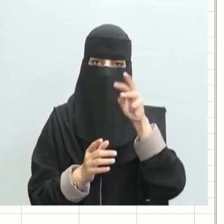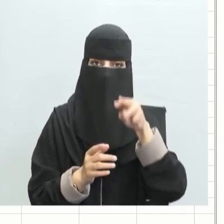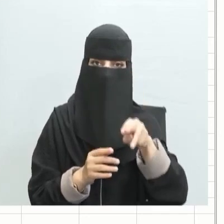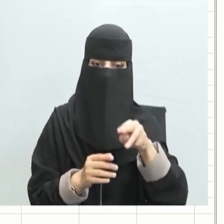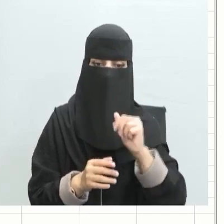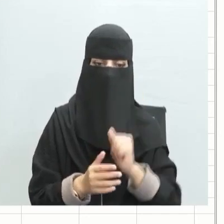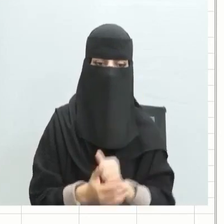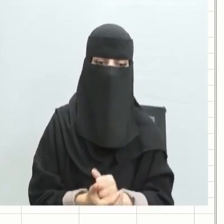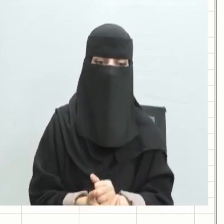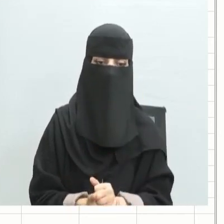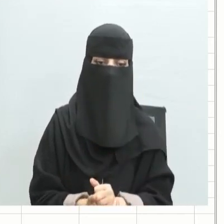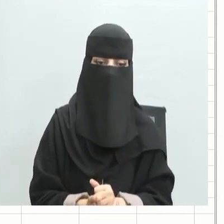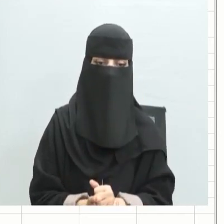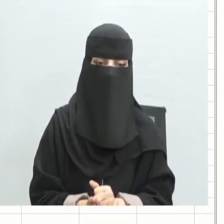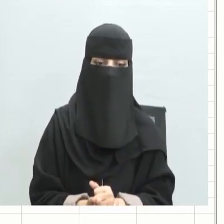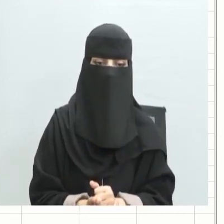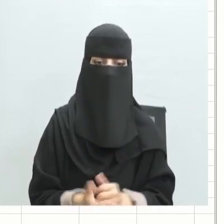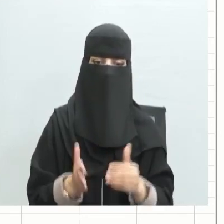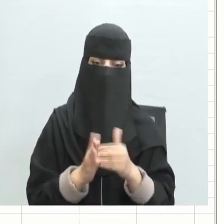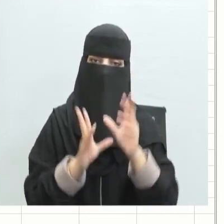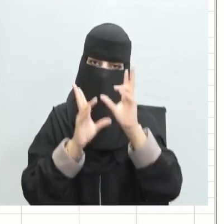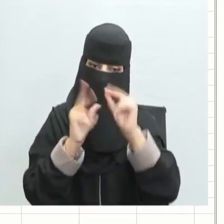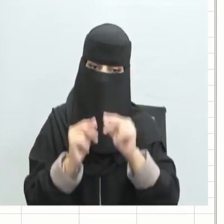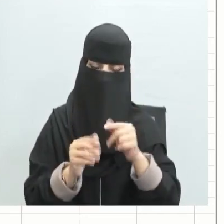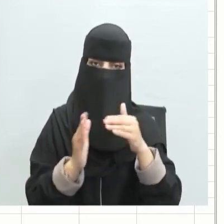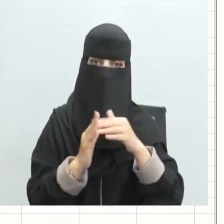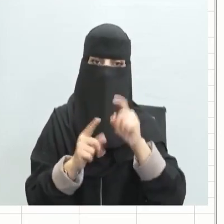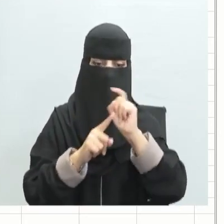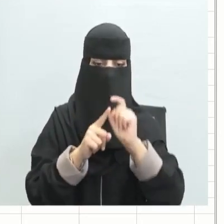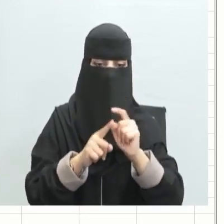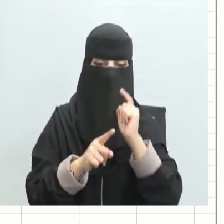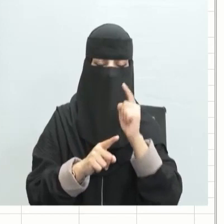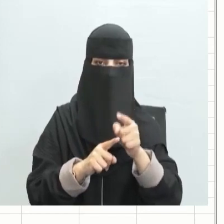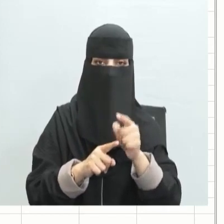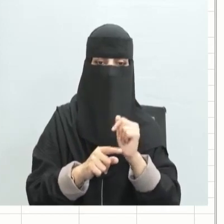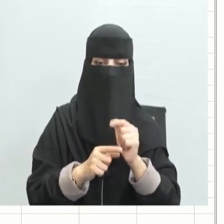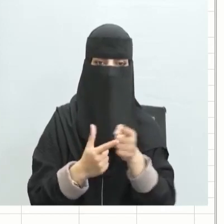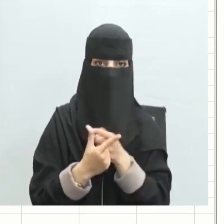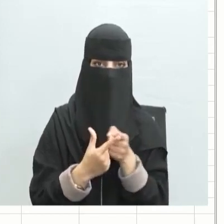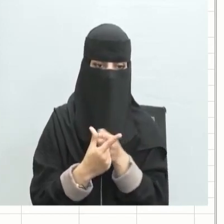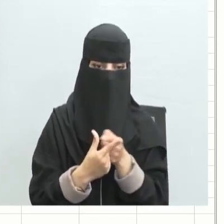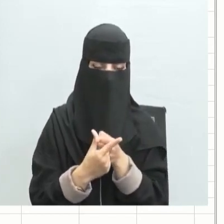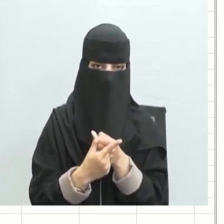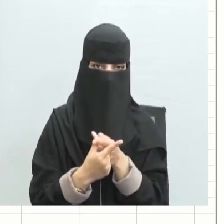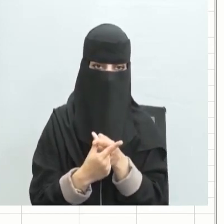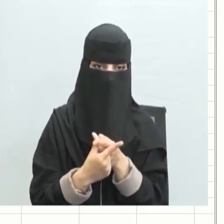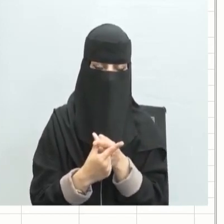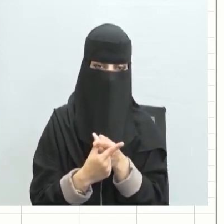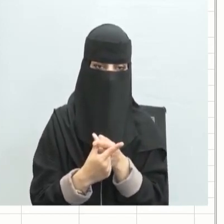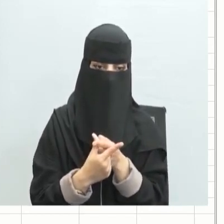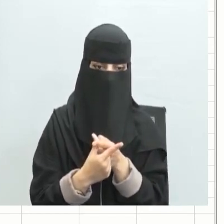عندي مشكله حتى لو كان طول الضلع 1000 ح يعطيني نفس النسبه بين اللي هو